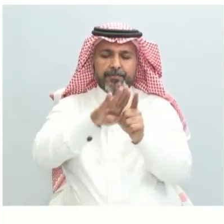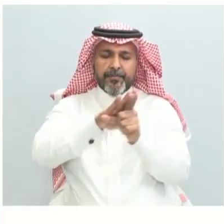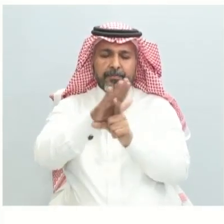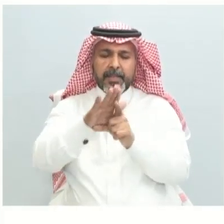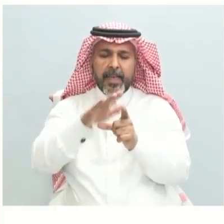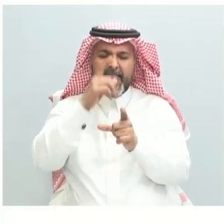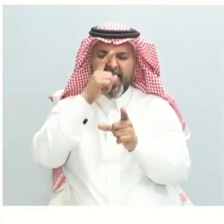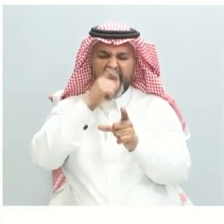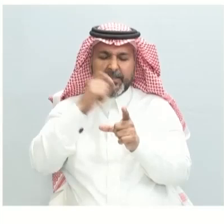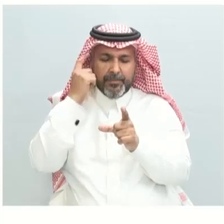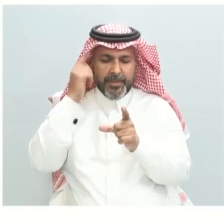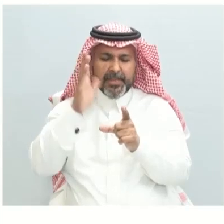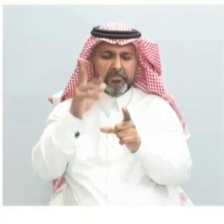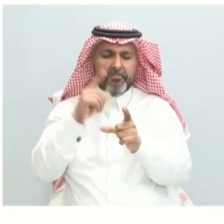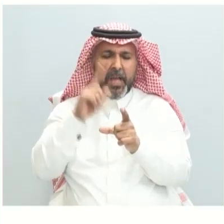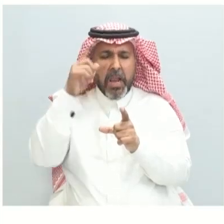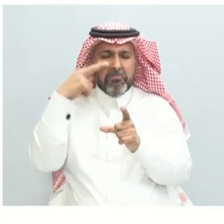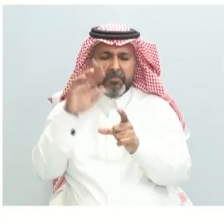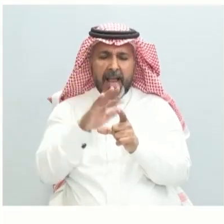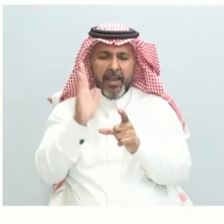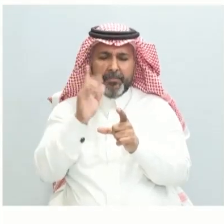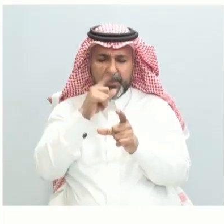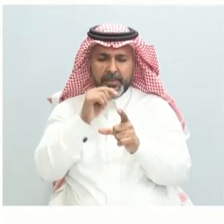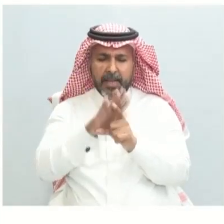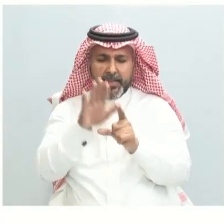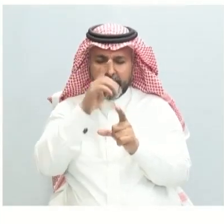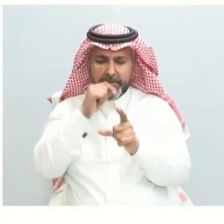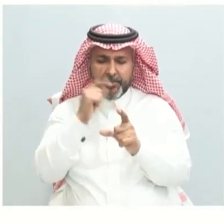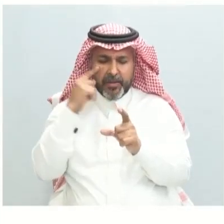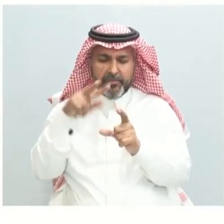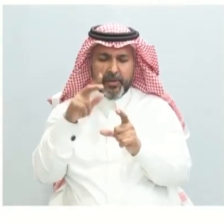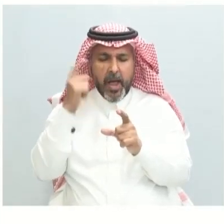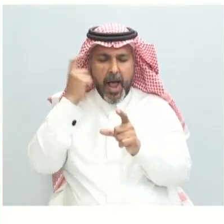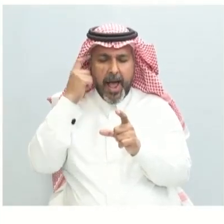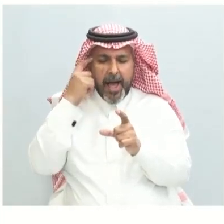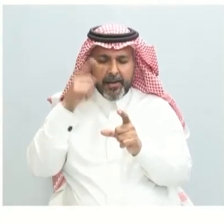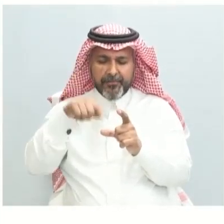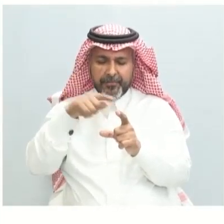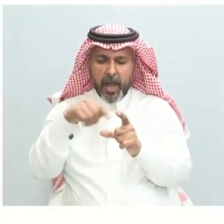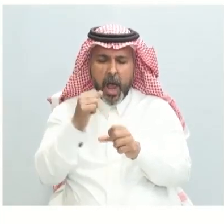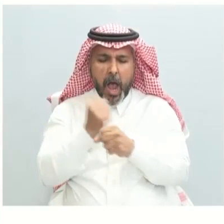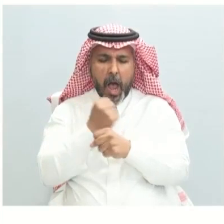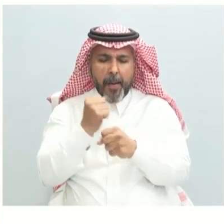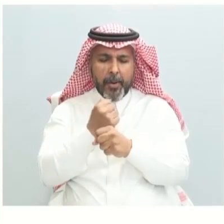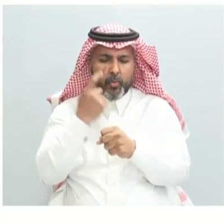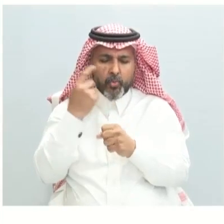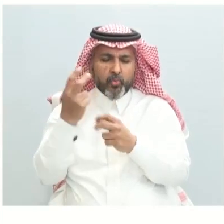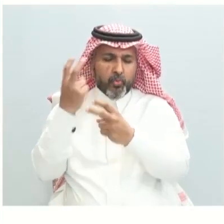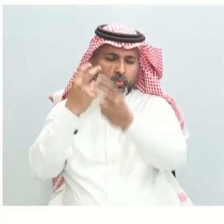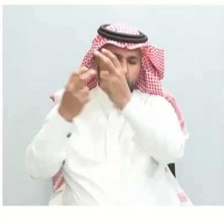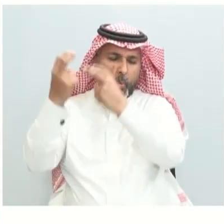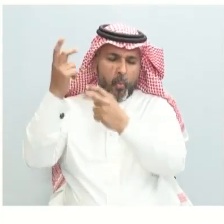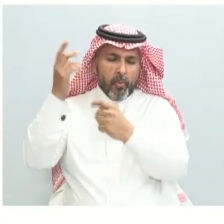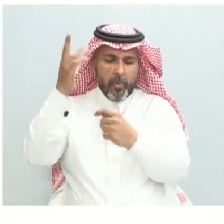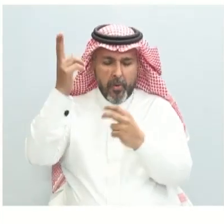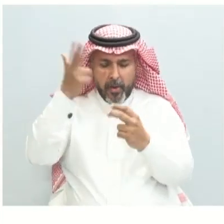بوطنه وبكل ما يرمز اليه من قيم وثقافه وتاريخ مع